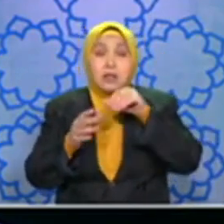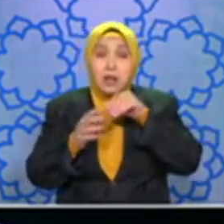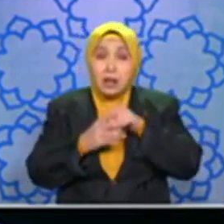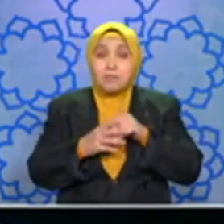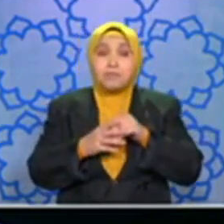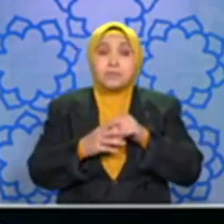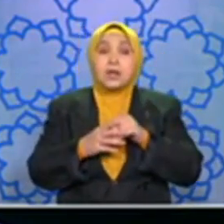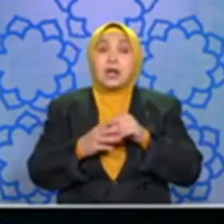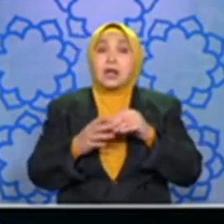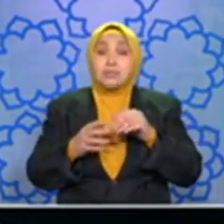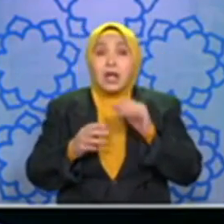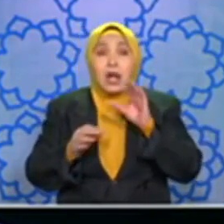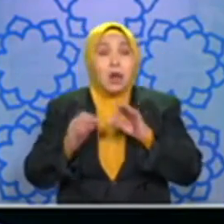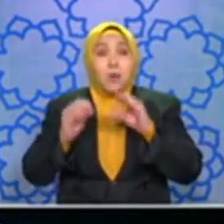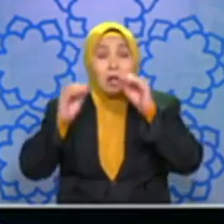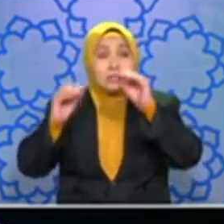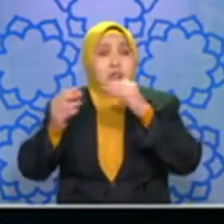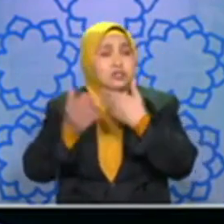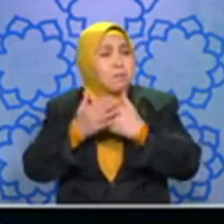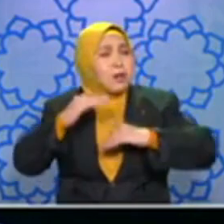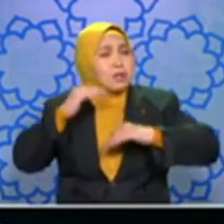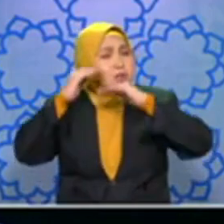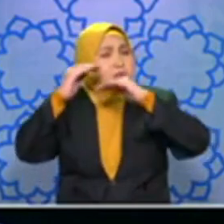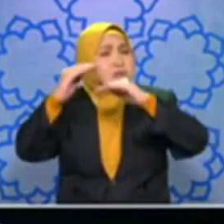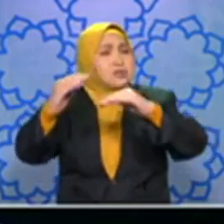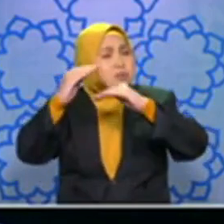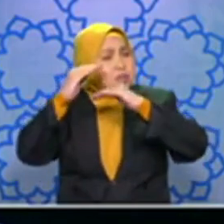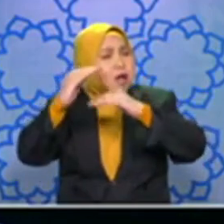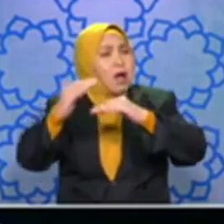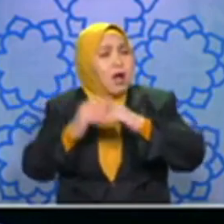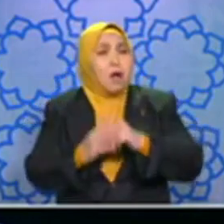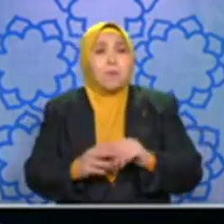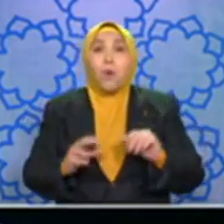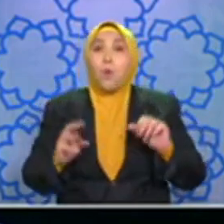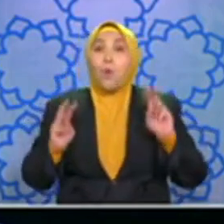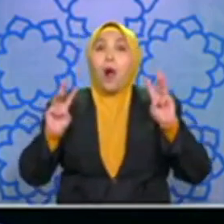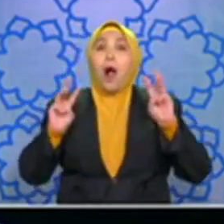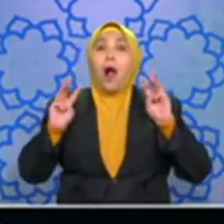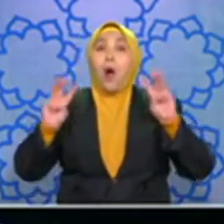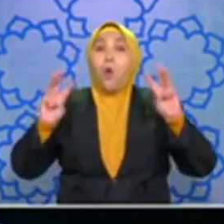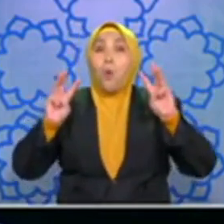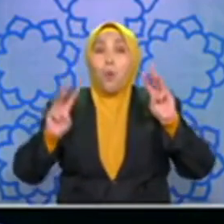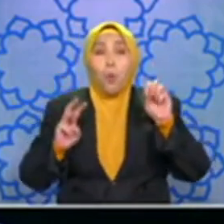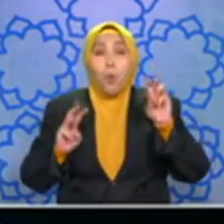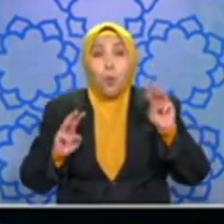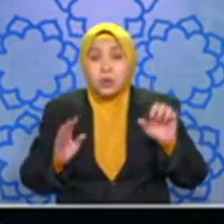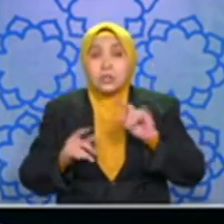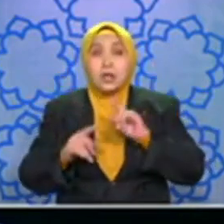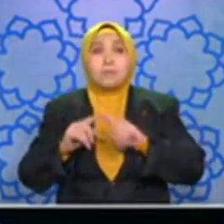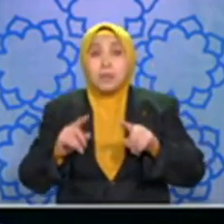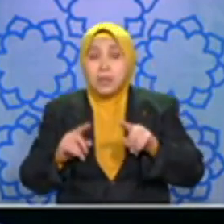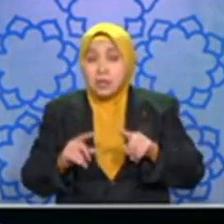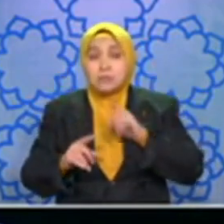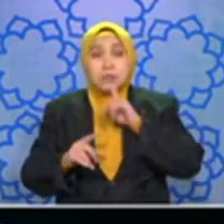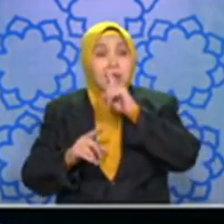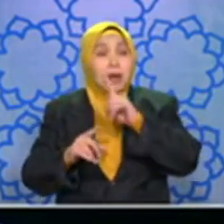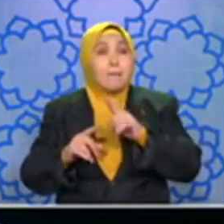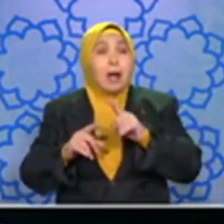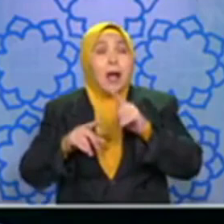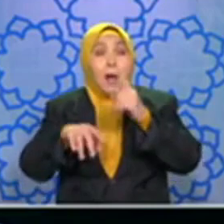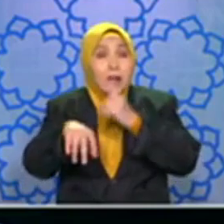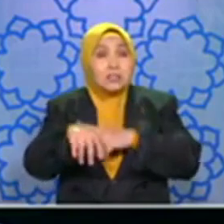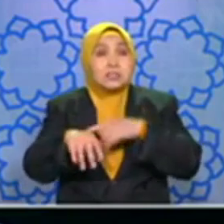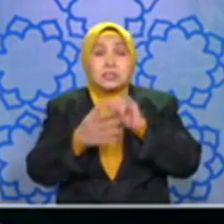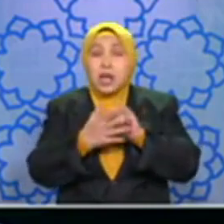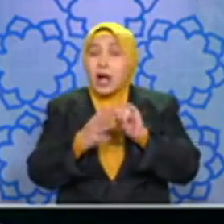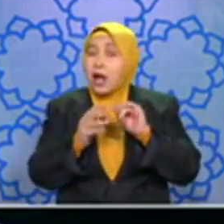cakap mesti kita kalau mengajar tu sampai tahap aha moment ataupun wow. Tetapi dalam Al-Quran, momen itu, saat yang kita harapkan